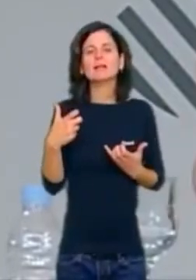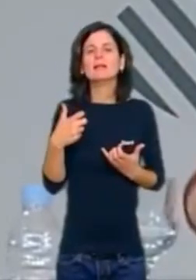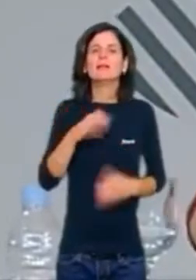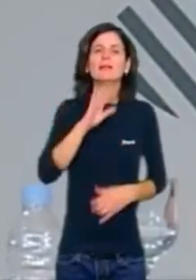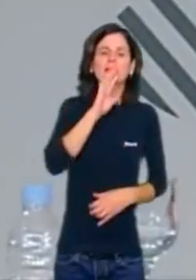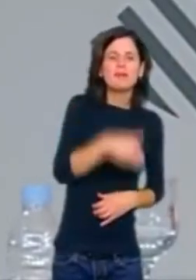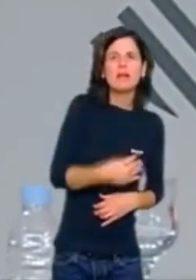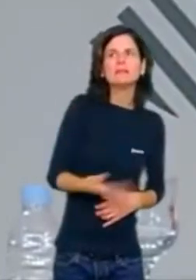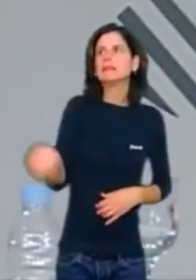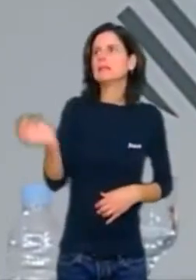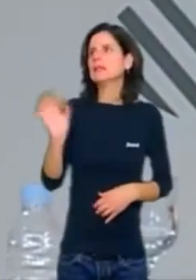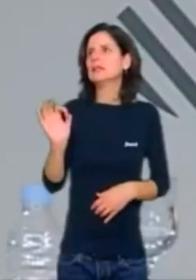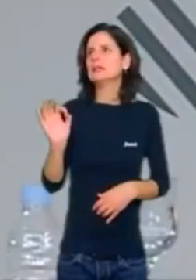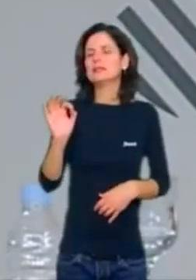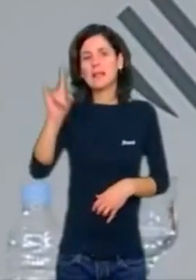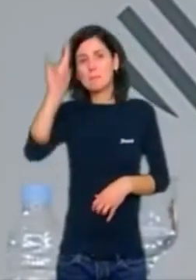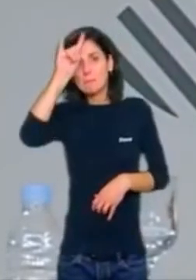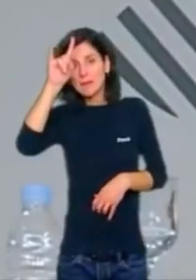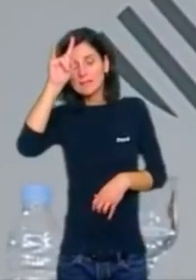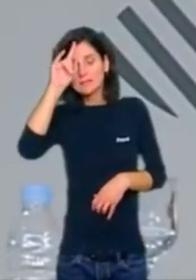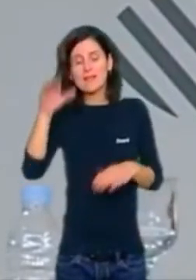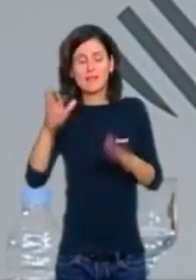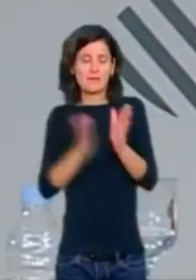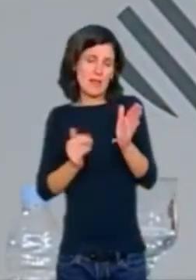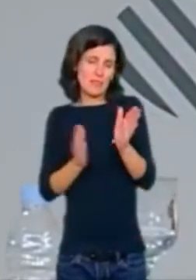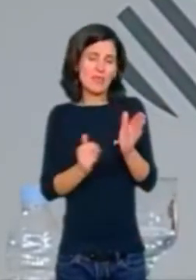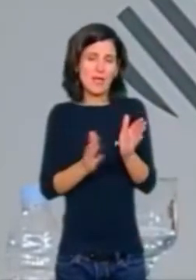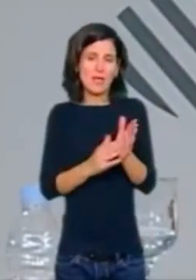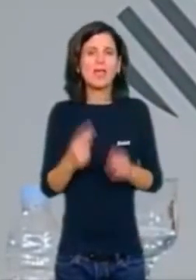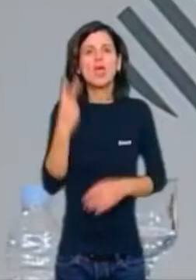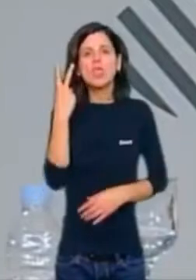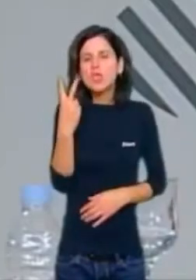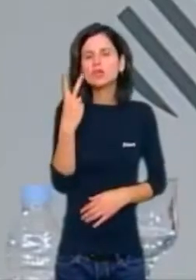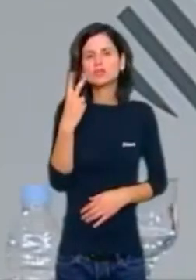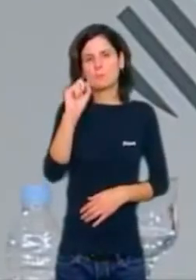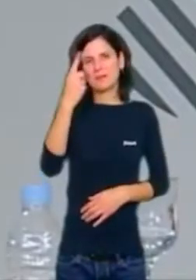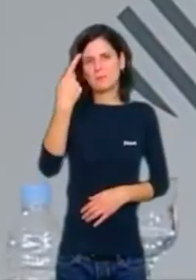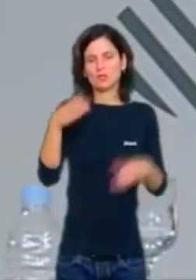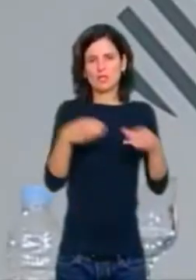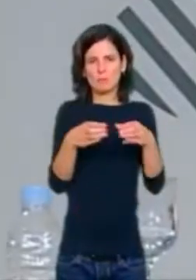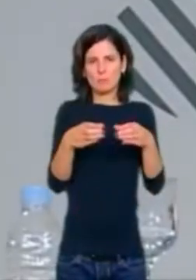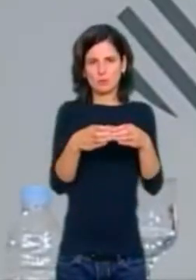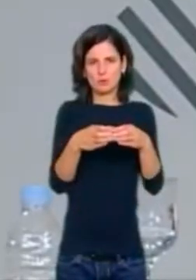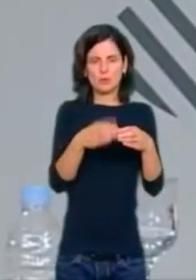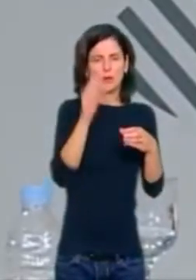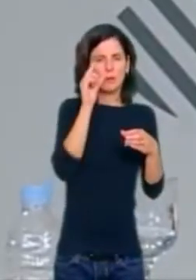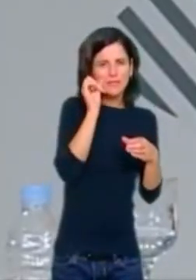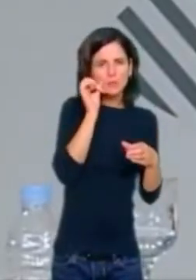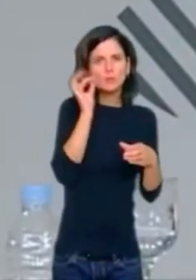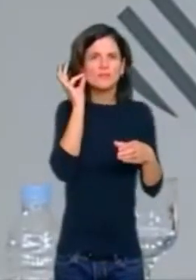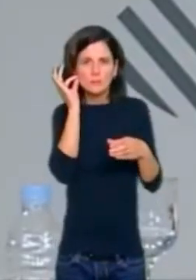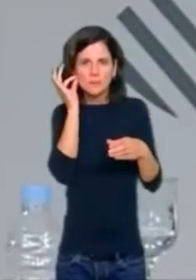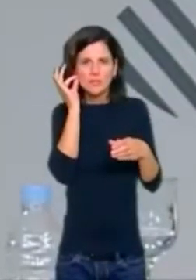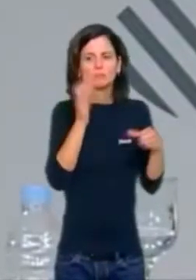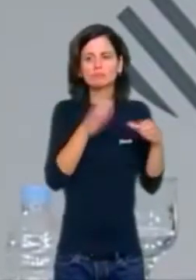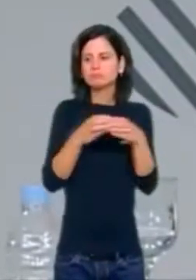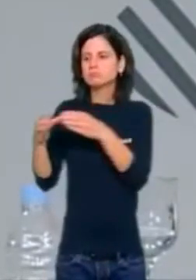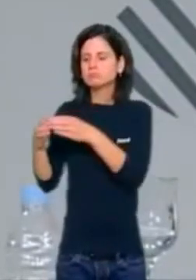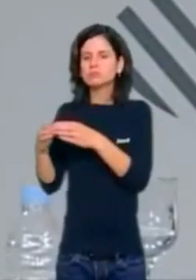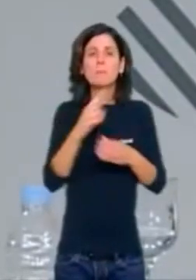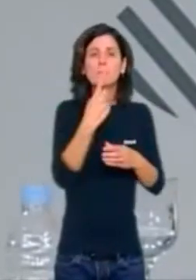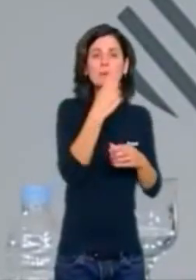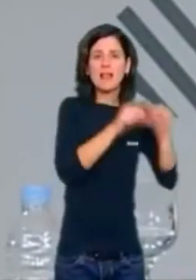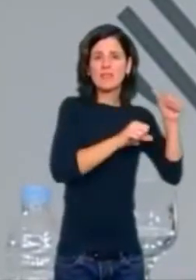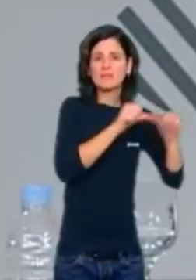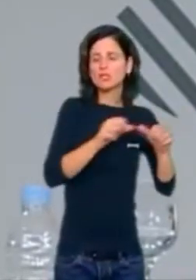o l'Atlético de Madrid, tenen dos primers equips, uno masculí i uno femení, i que juguen en primera divisió els